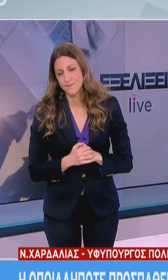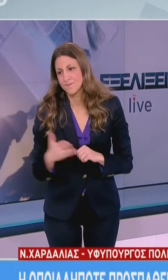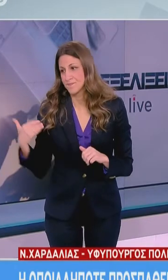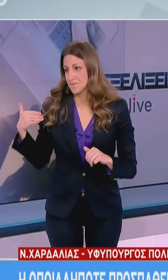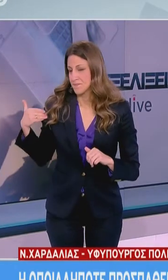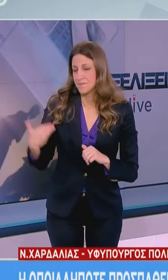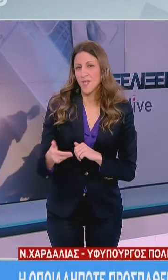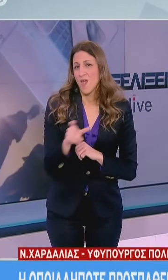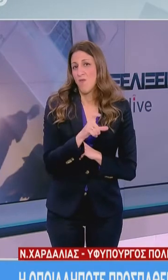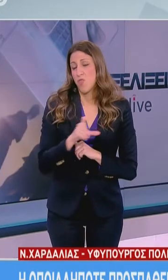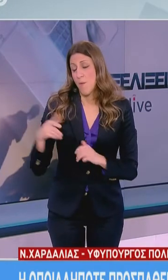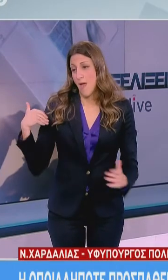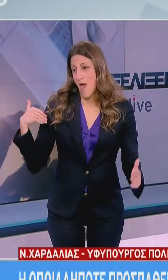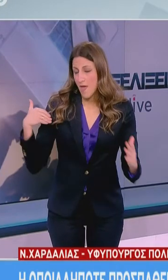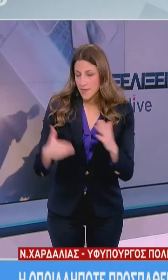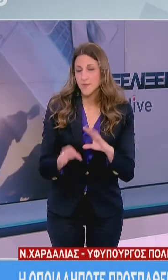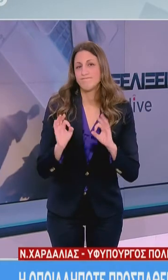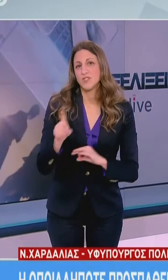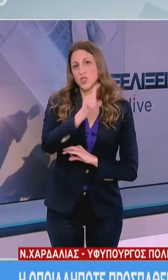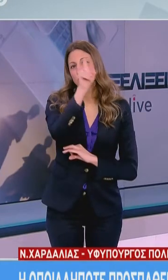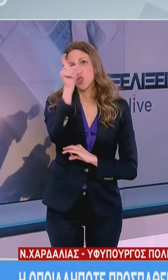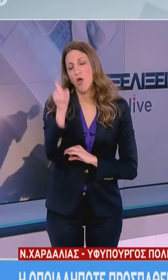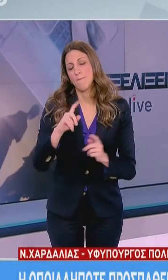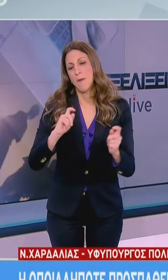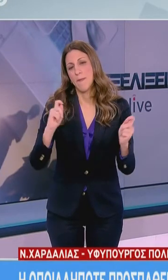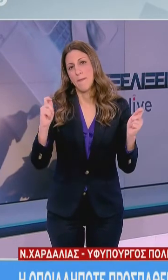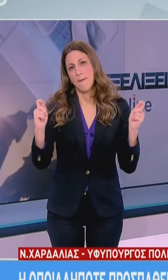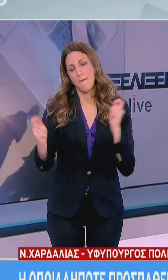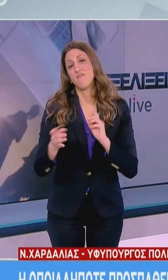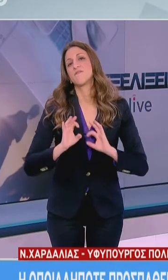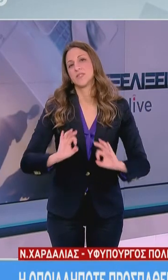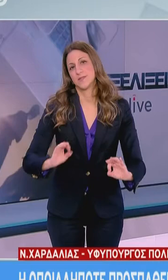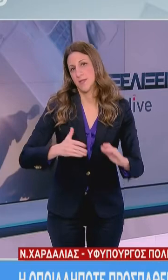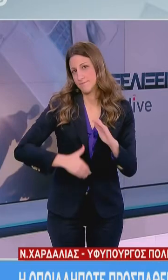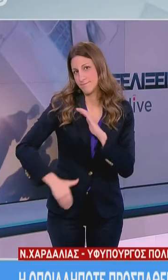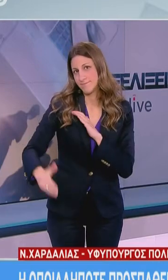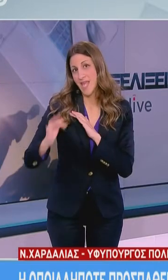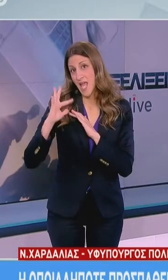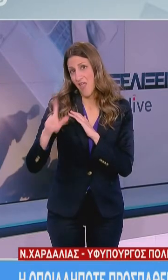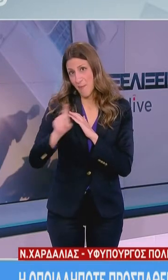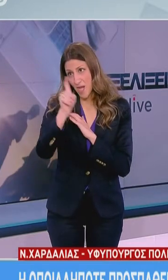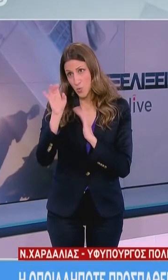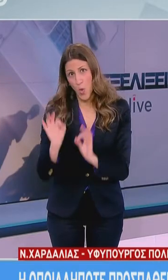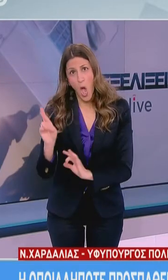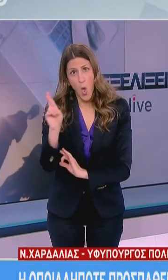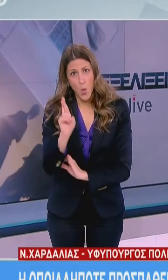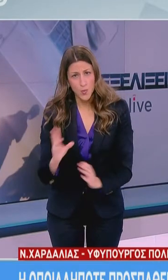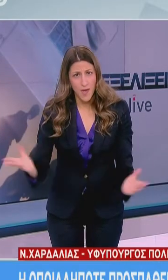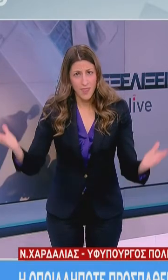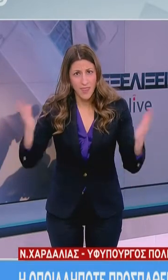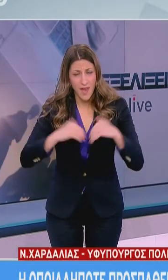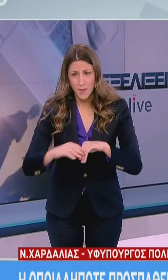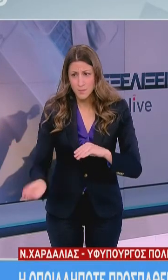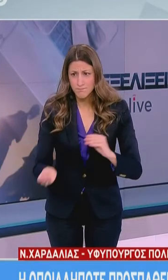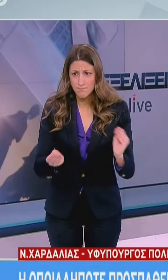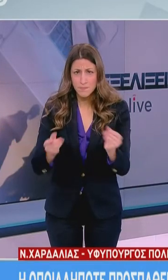τελευταίες εβδομάδες οι ζωές όλων μας έχουν αλλάξει. Η καθημερινότητά μας έχει πλήρως ανατραπεί. Δεν μπορούμε όμως, δεν πρέπει να